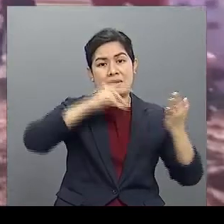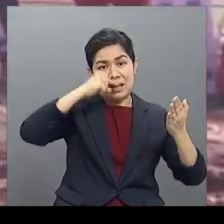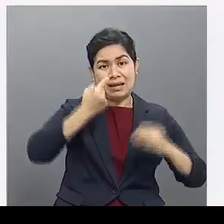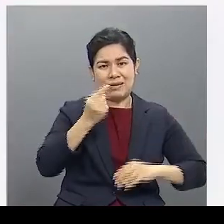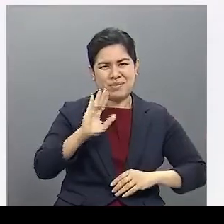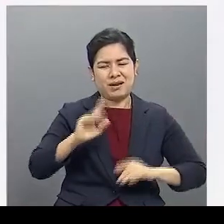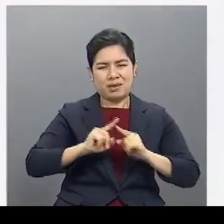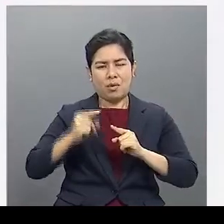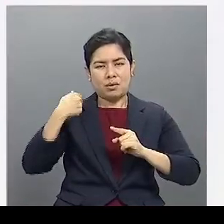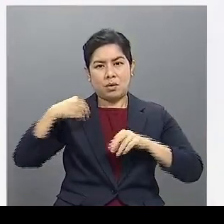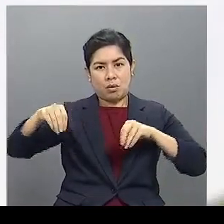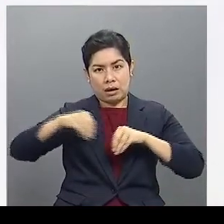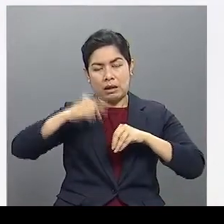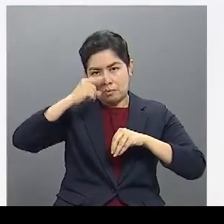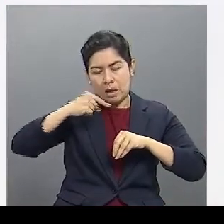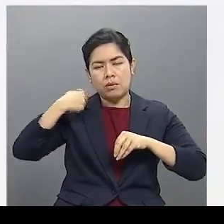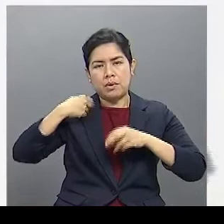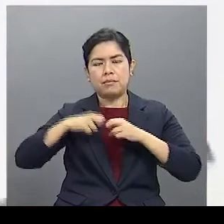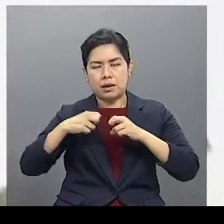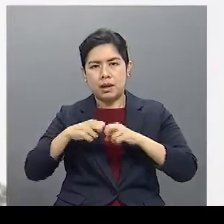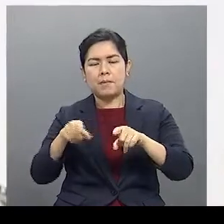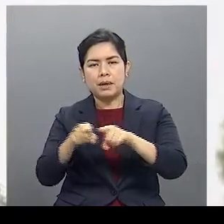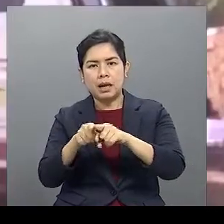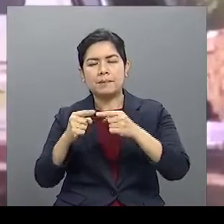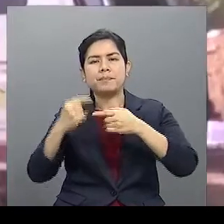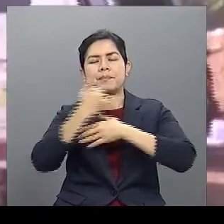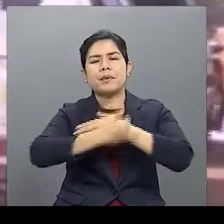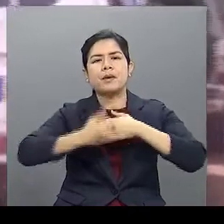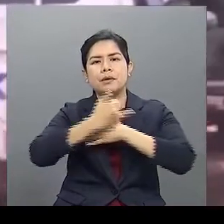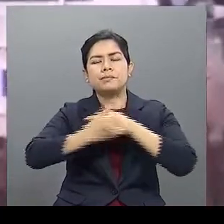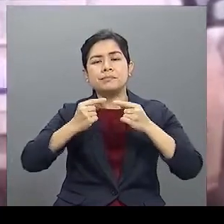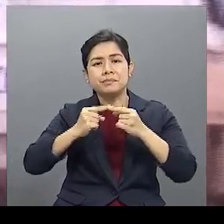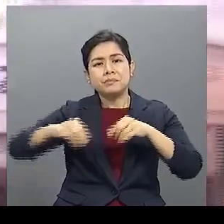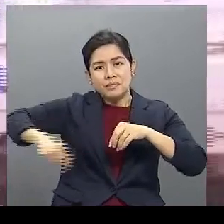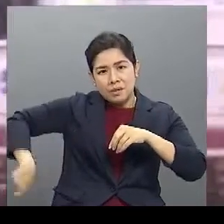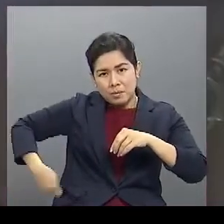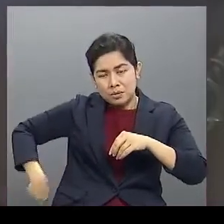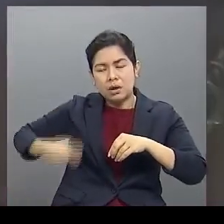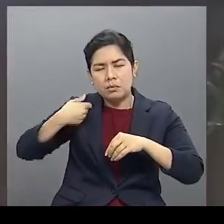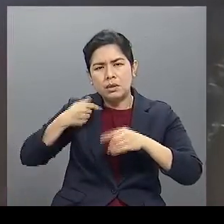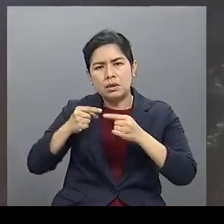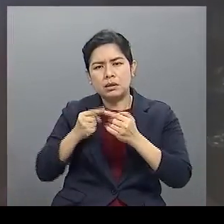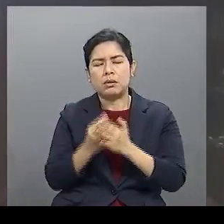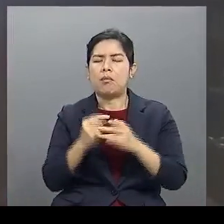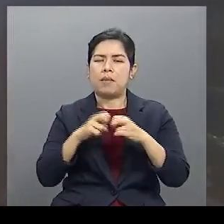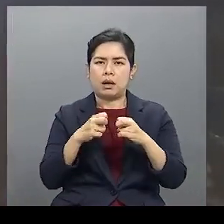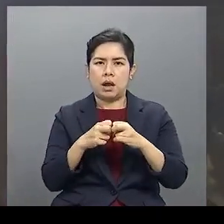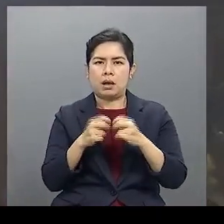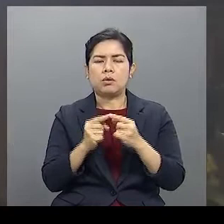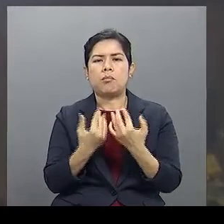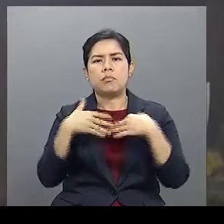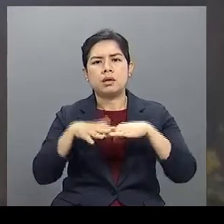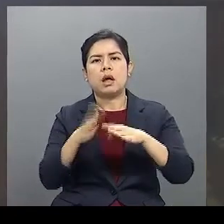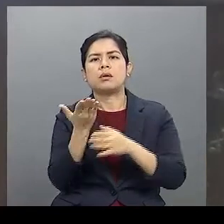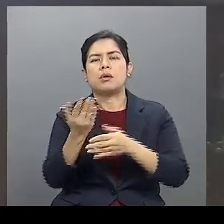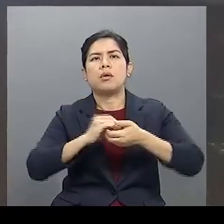ยซึ่งล่าสุดผู้ว่าราชการจังหวัดสระแก้วประสานทางการกัมพูชาให้ช่วยแก้ปัญหา ทั้งสองประเทศซึ่งก็มีชาย